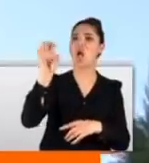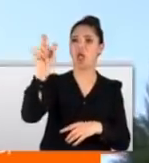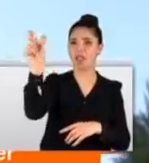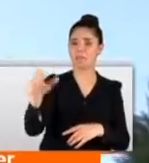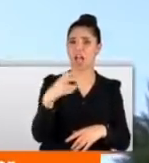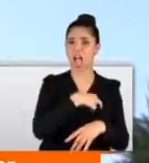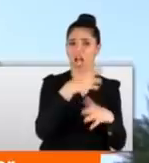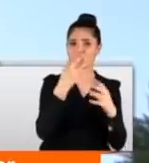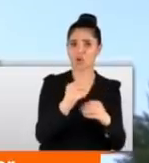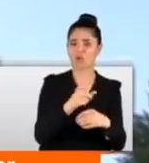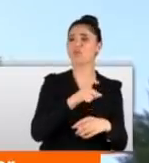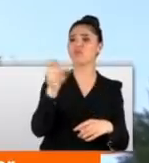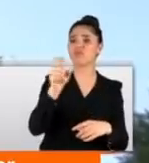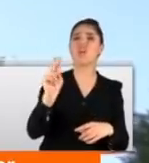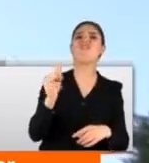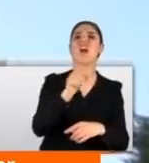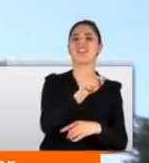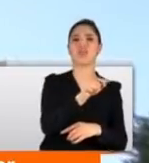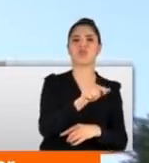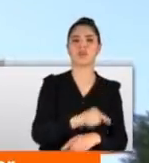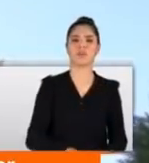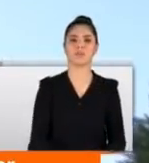aşık oldu, tetiği çekmekten vazgeçti.